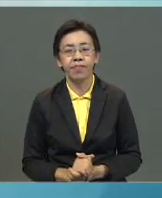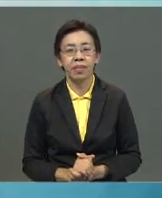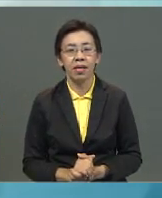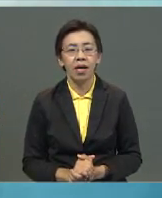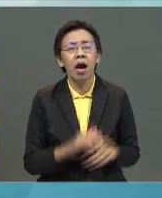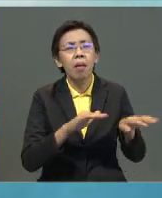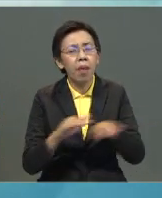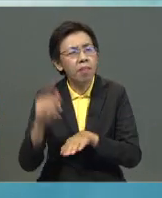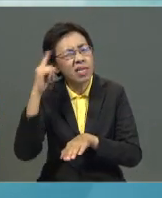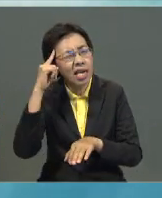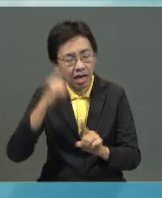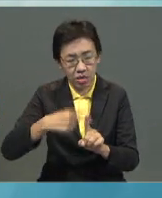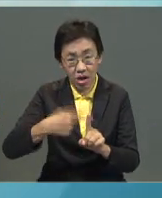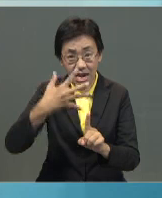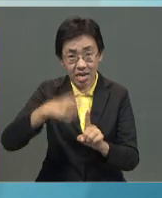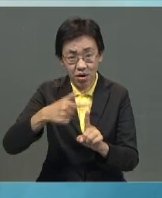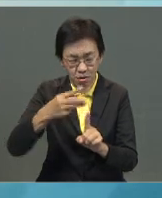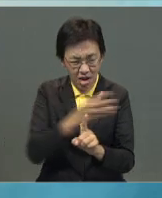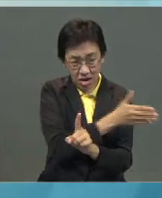นะครับรวมแล้วเนี่ยเป็นหมื่นห้าทางขวามือยังเยอะอยู่นะครับเพราะฉะนั้นสิ่งที่เราได้เตรียมกันไว้ตลอดประมาณสัก5-6